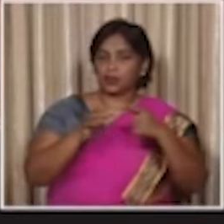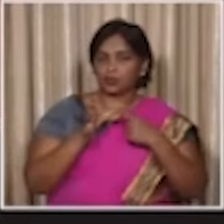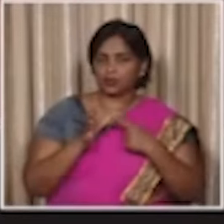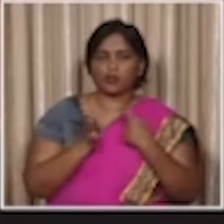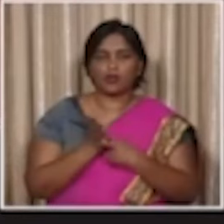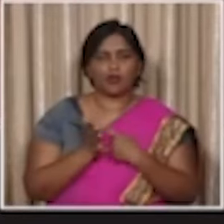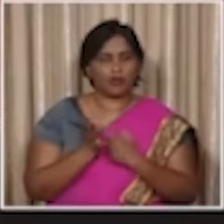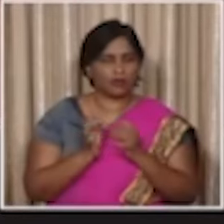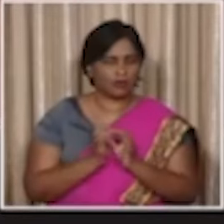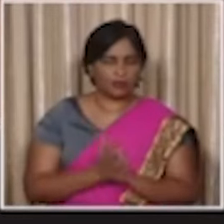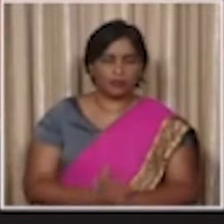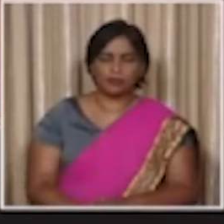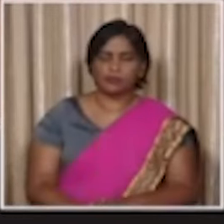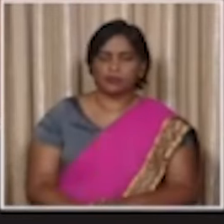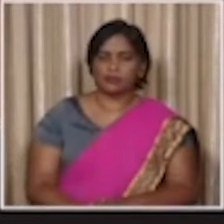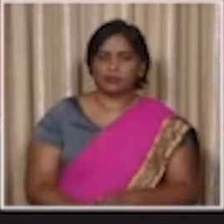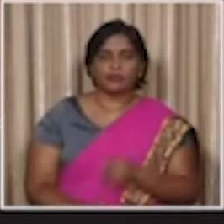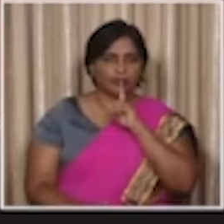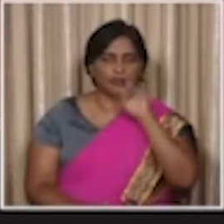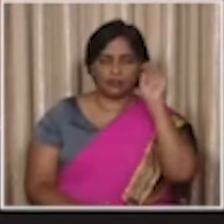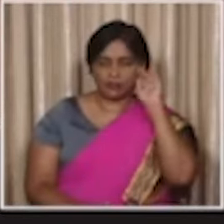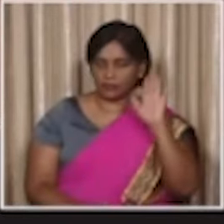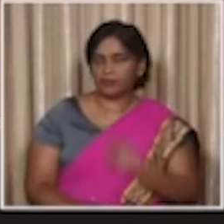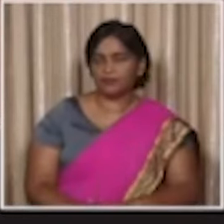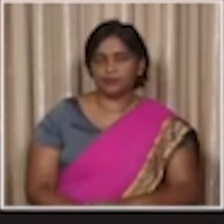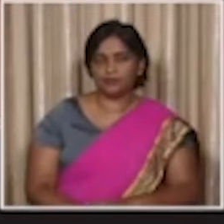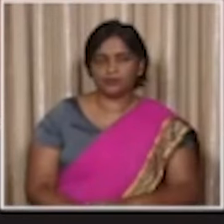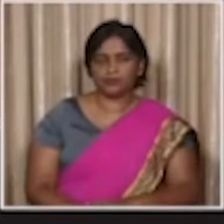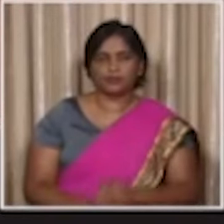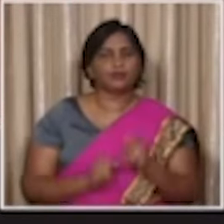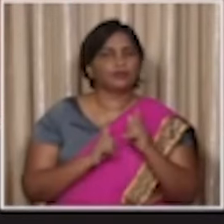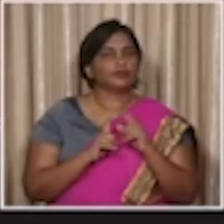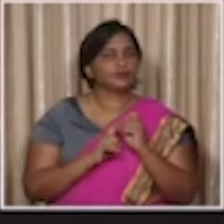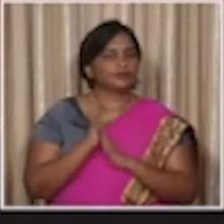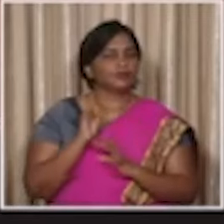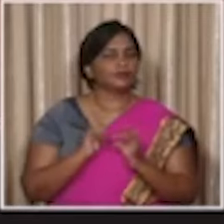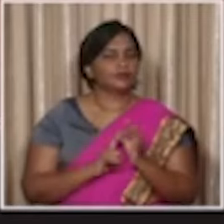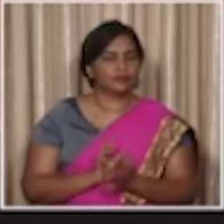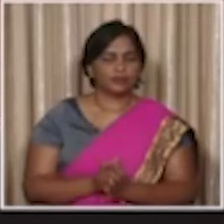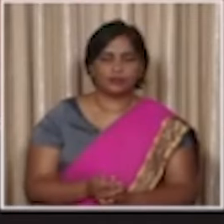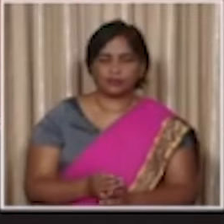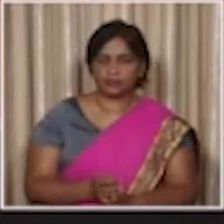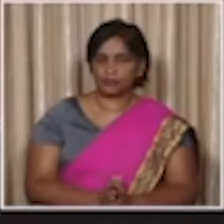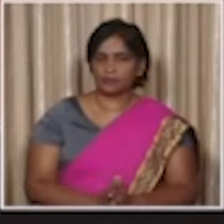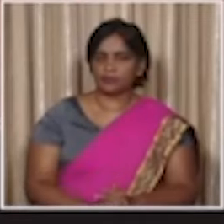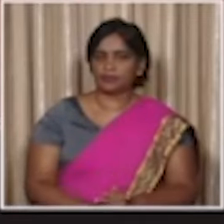රෝහණ බණ්ඩාර මැතිතුමා. මම අහනවා ගරු කතානායකතුමනි, අධ්‍යාපන මැතිතුමා. අධ්‍යාපන